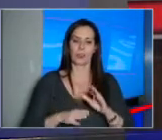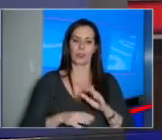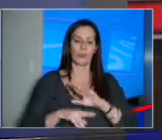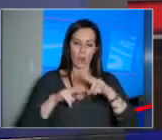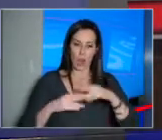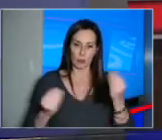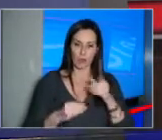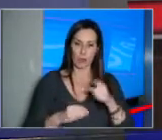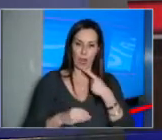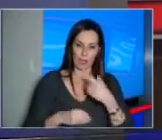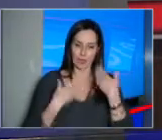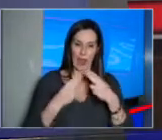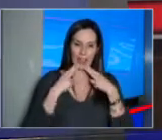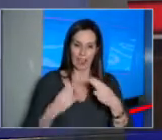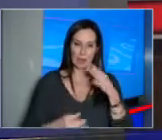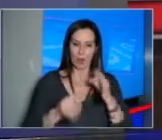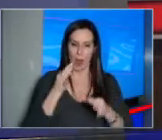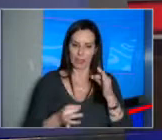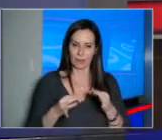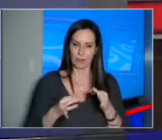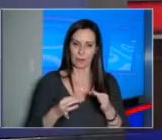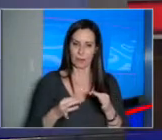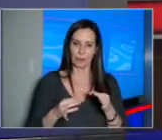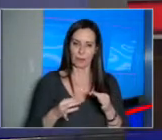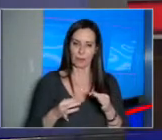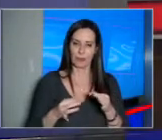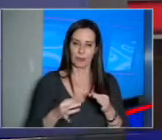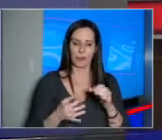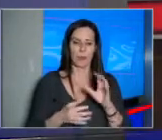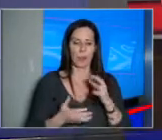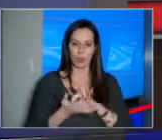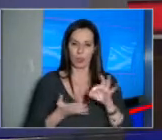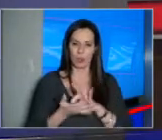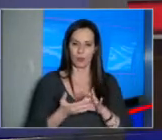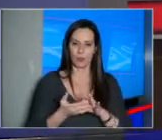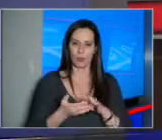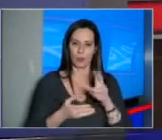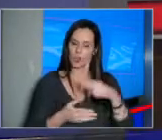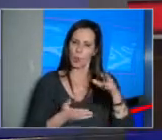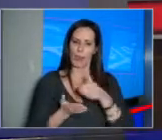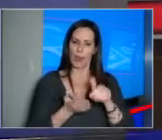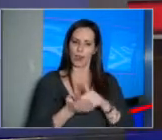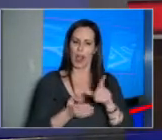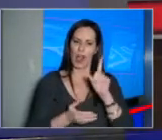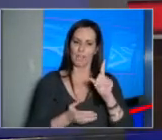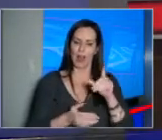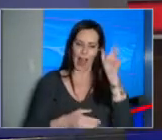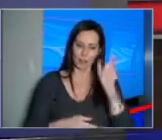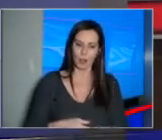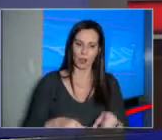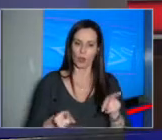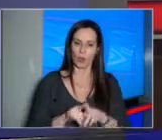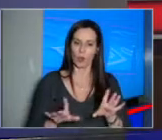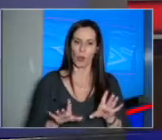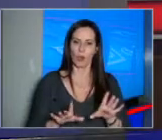שאר הדברים שאמורים לך ולתת מענה משפטי למלל שנמצא שם, יהיו בהמשך. אבל המבוטח, כמו